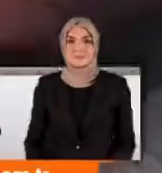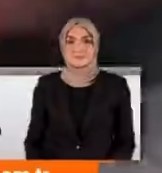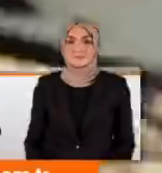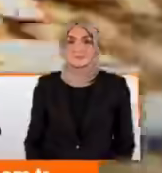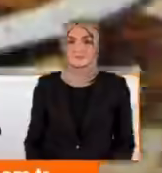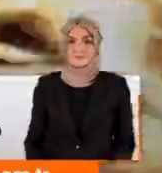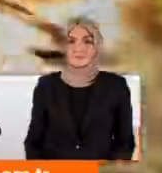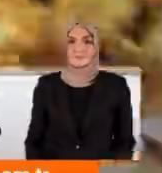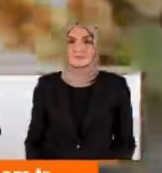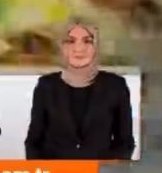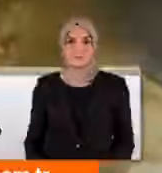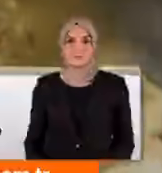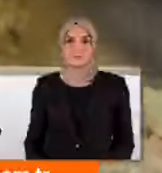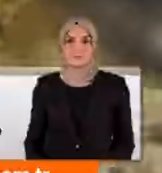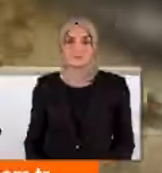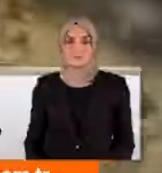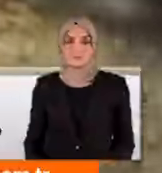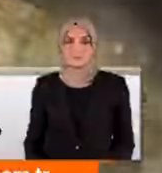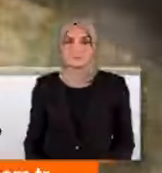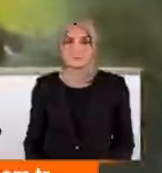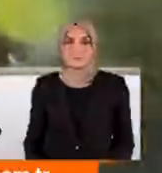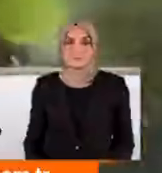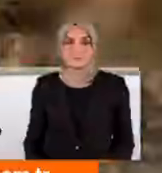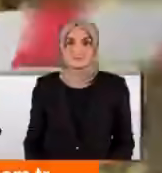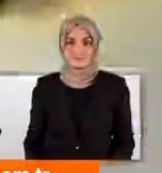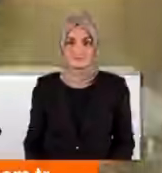abone ol ve